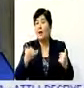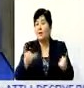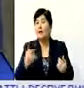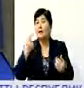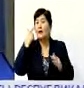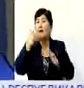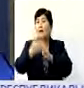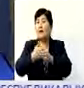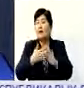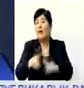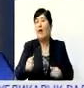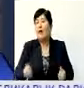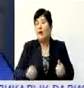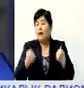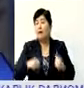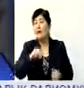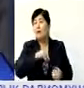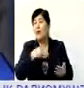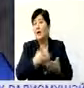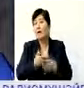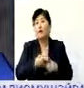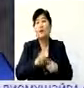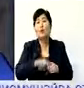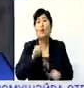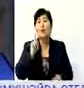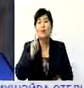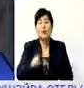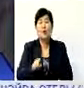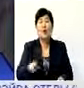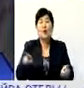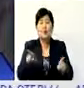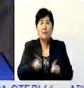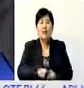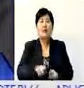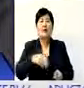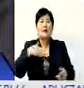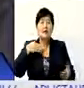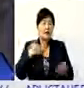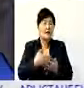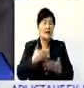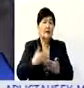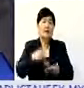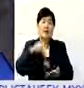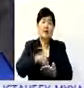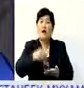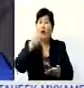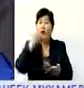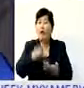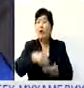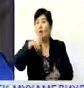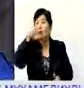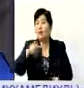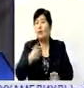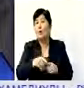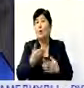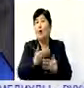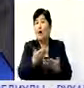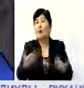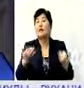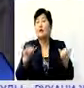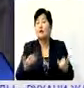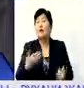мінекей соған аянбай еңбек еткен, сол жолда маңдай терін еселі еңбегін төккен аяулы азаматымыз, мінекей алдарыңызға